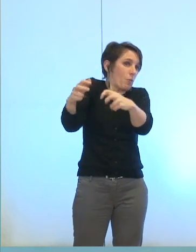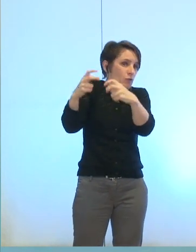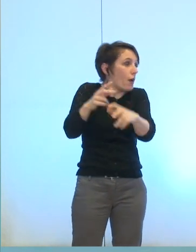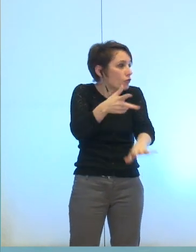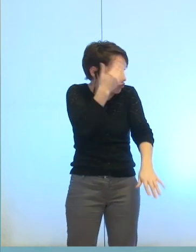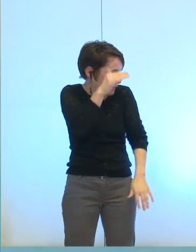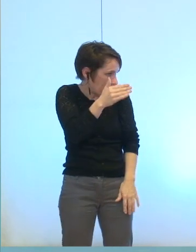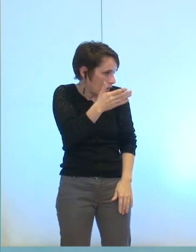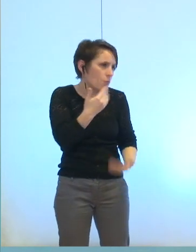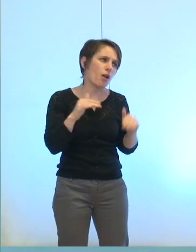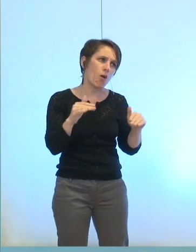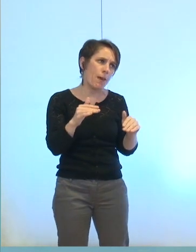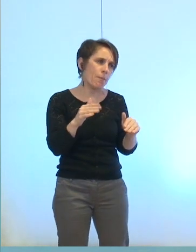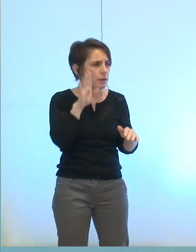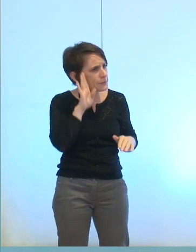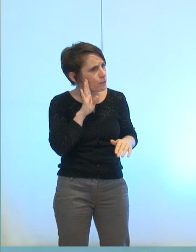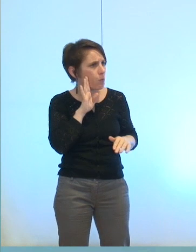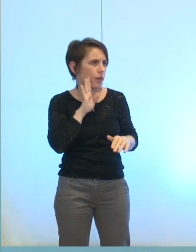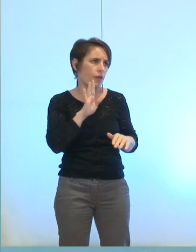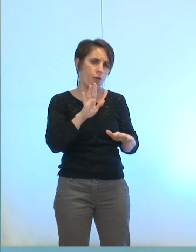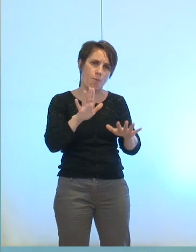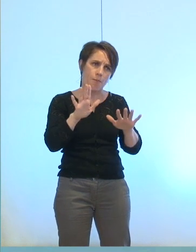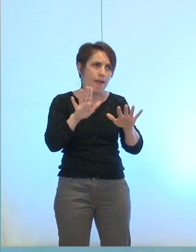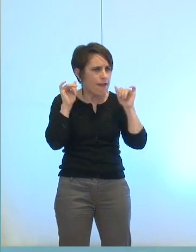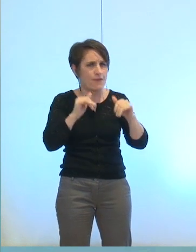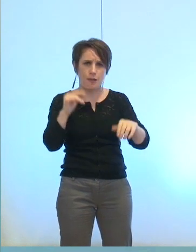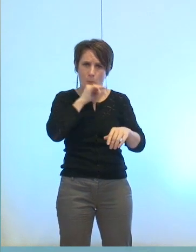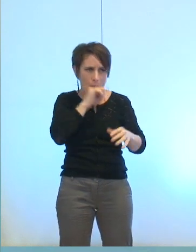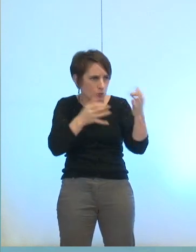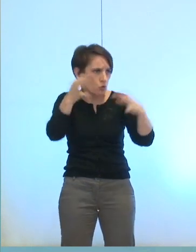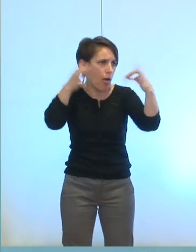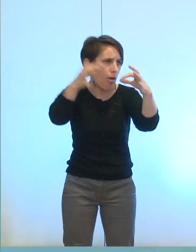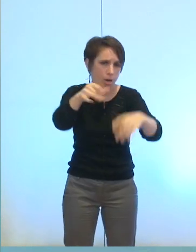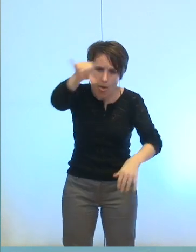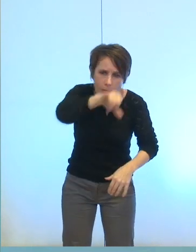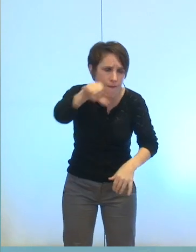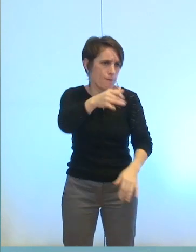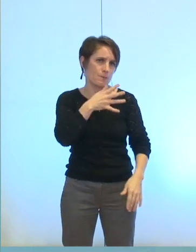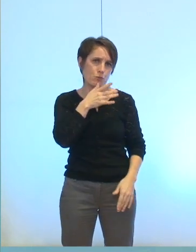même il y a des limites au mensonges permanents que nous constatons dans cette assemblée